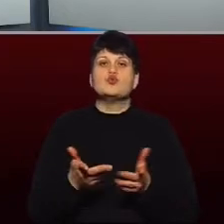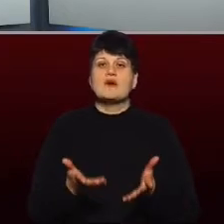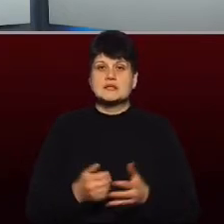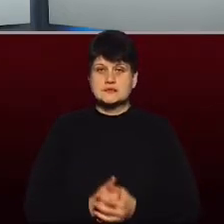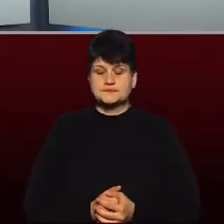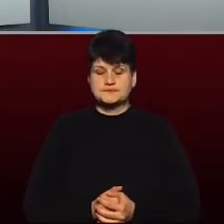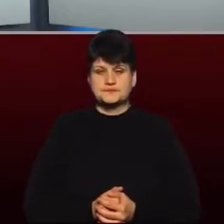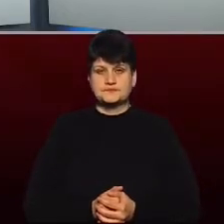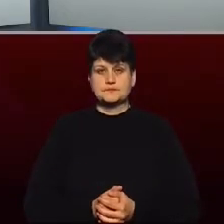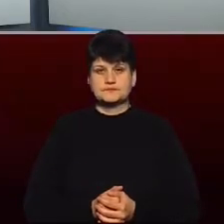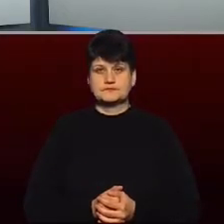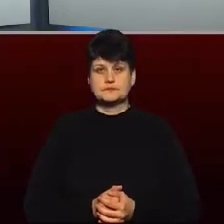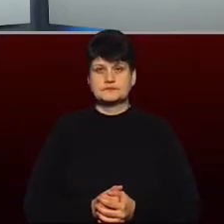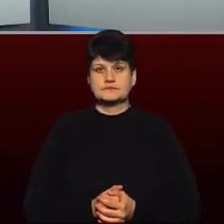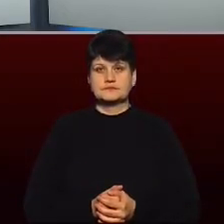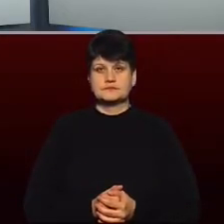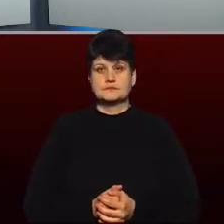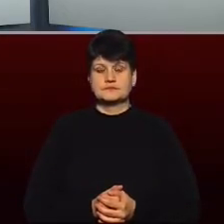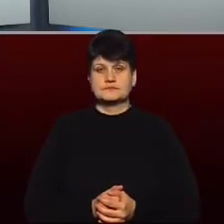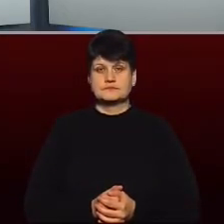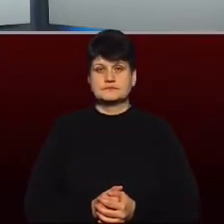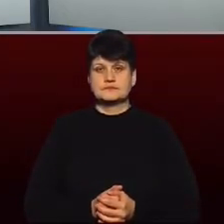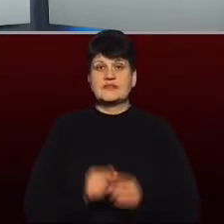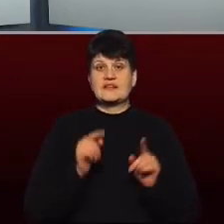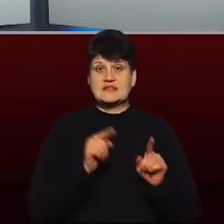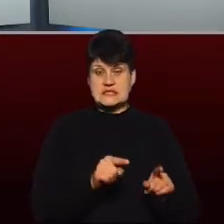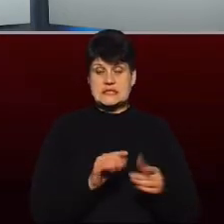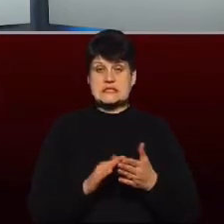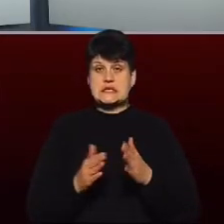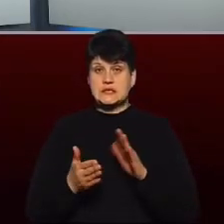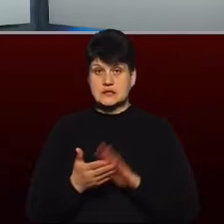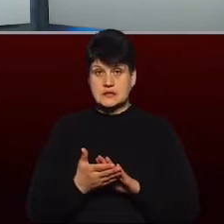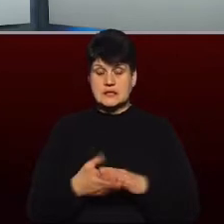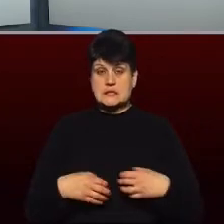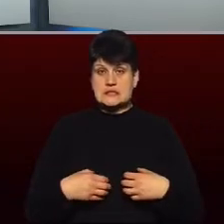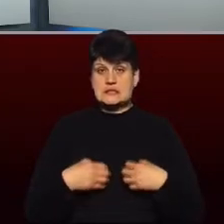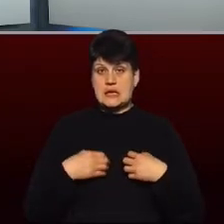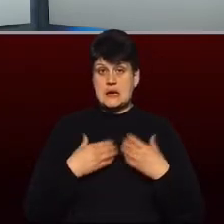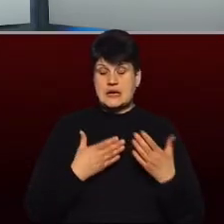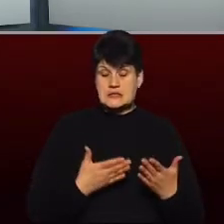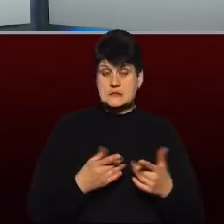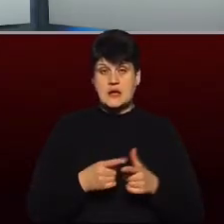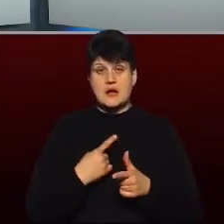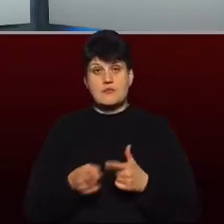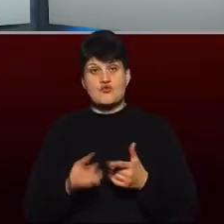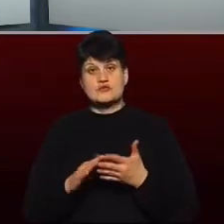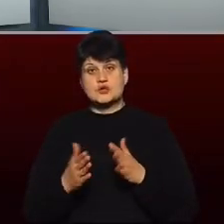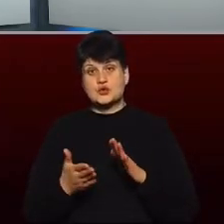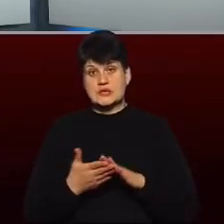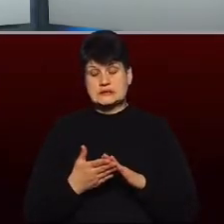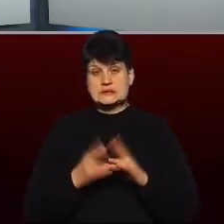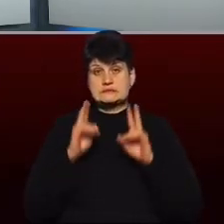відповідь? В цих ситуаціях дистресових, або ж в ситуаціях такої